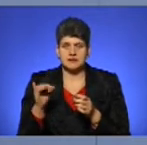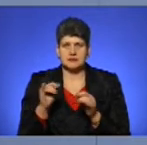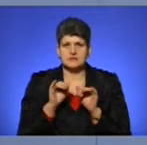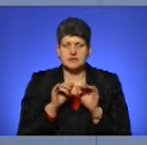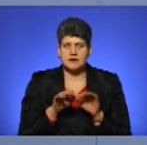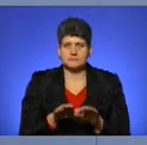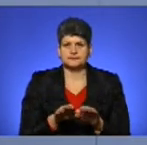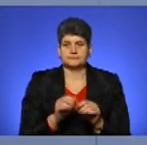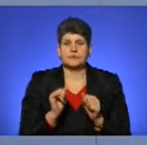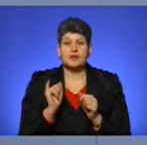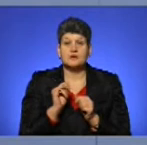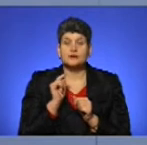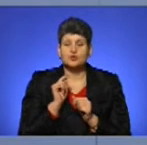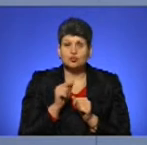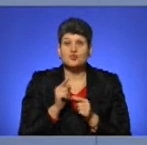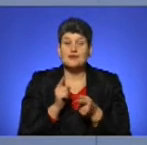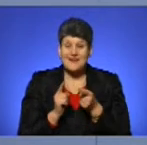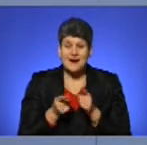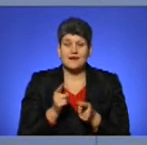заходами. І тому реально